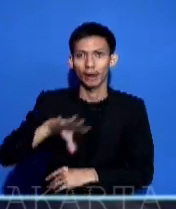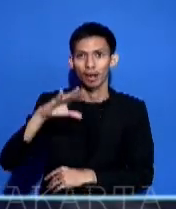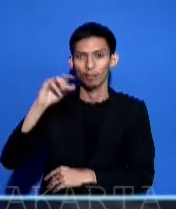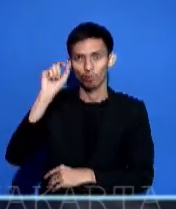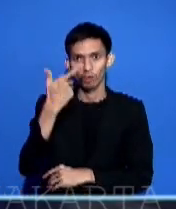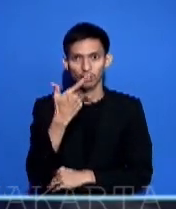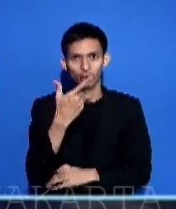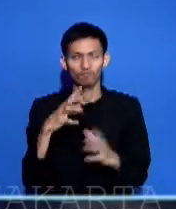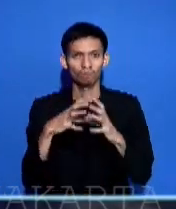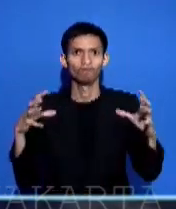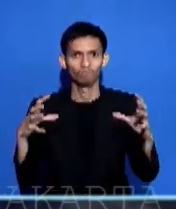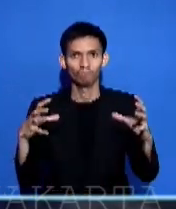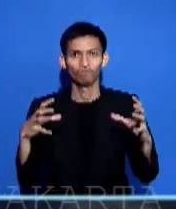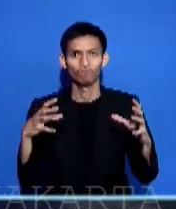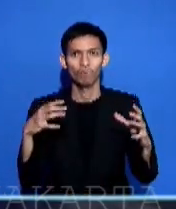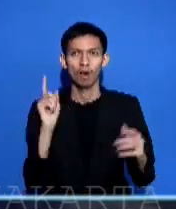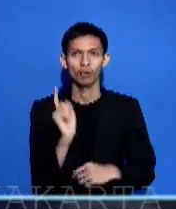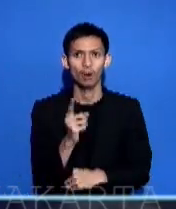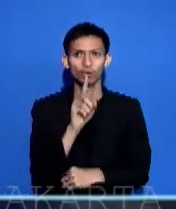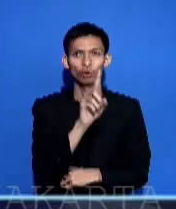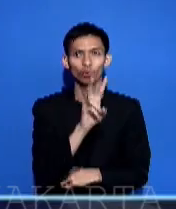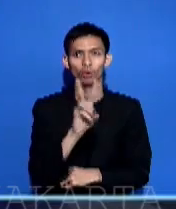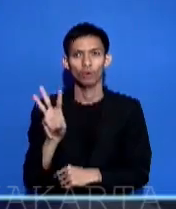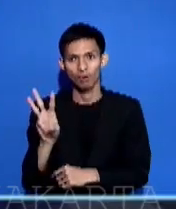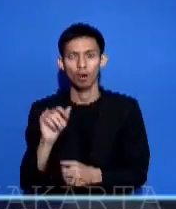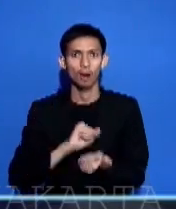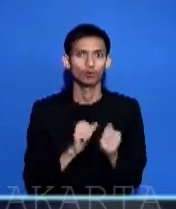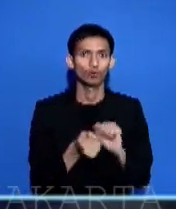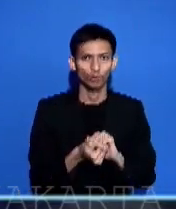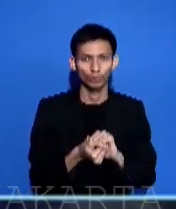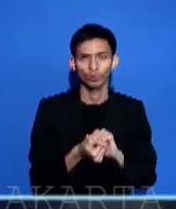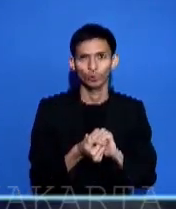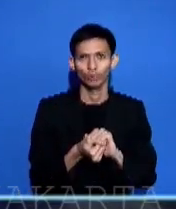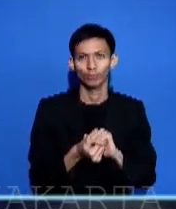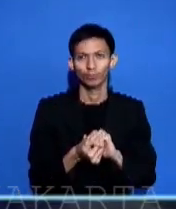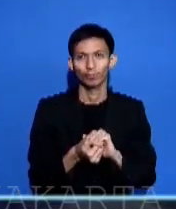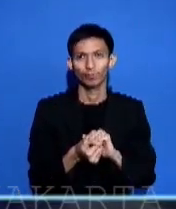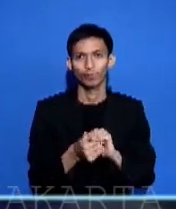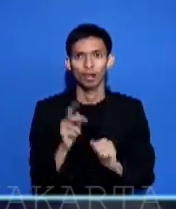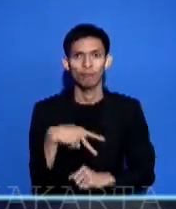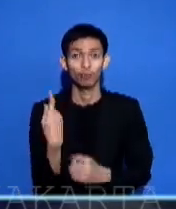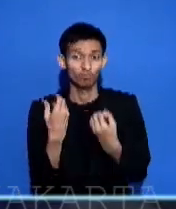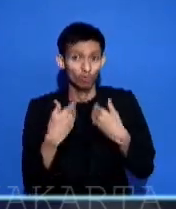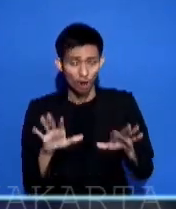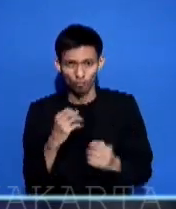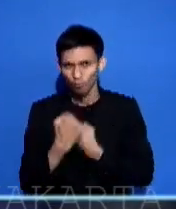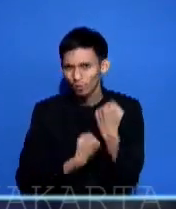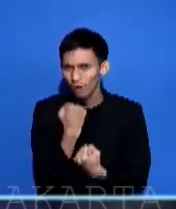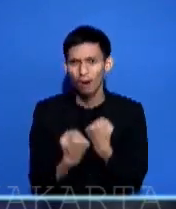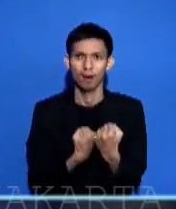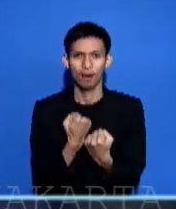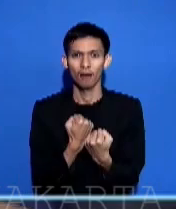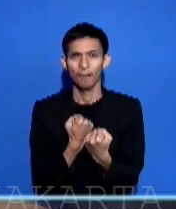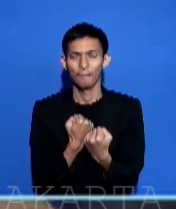tahun ini sudah ada 123 kasus. Kita juga sudah melakukan upaya melalui